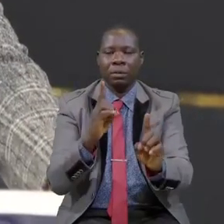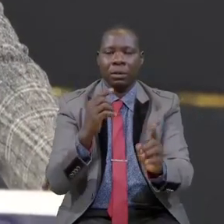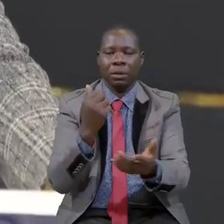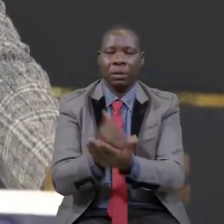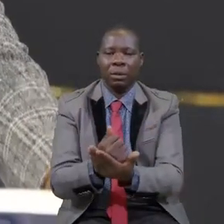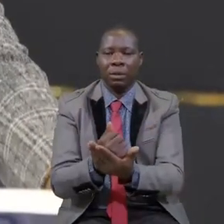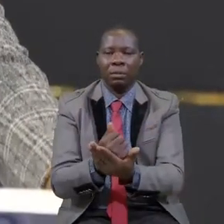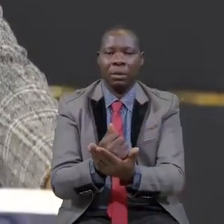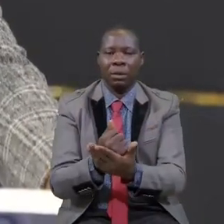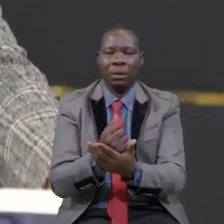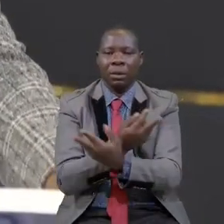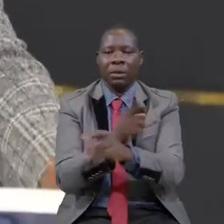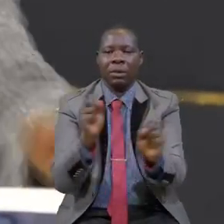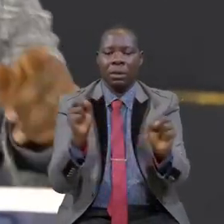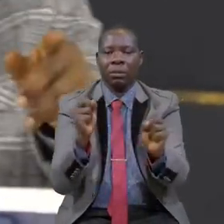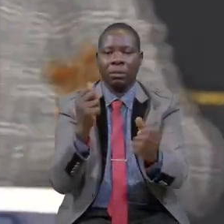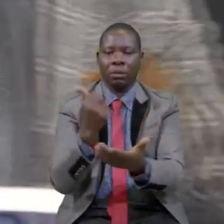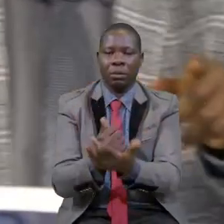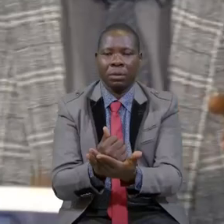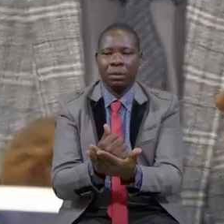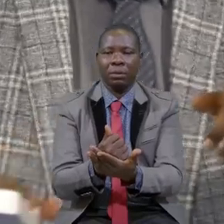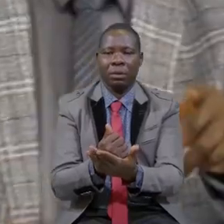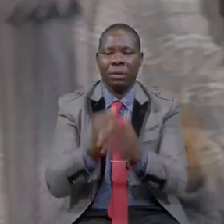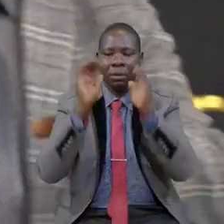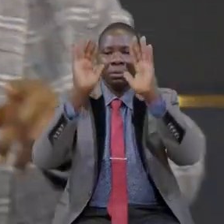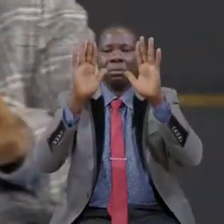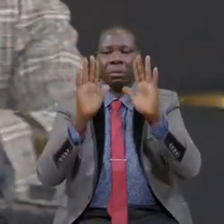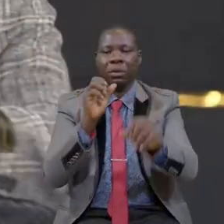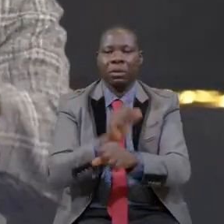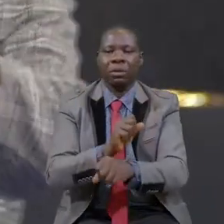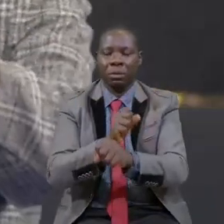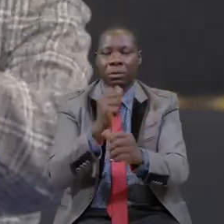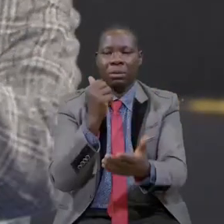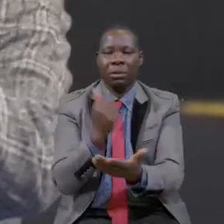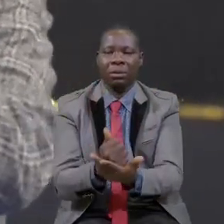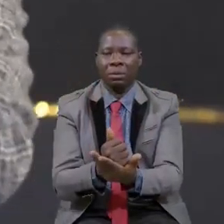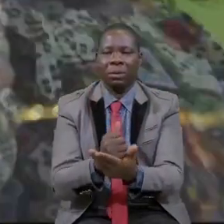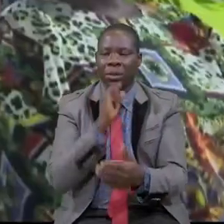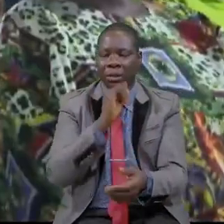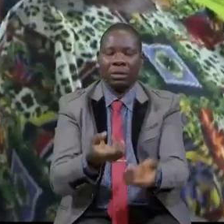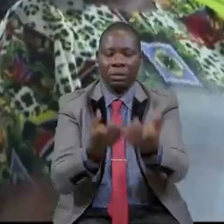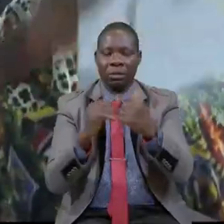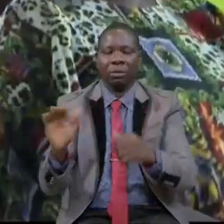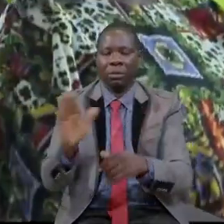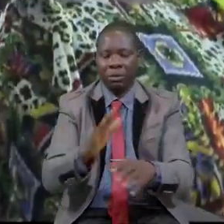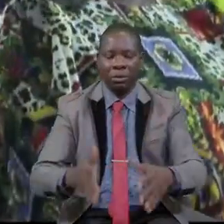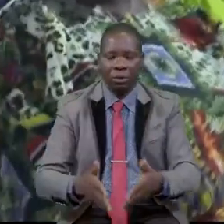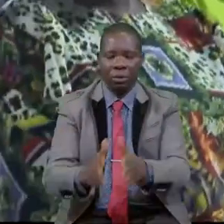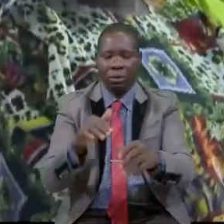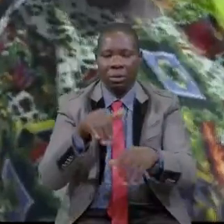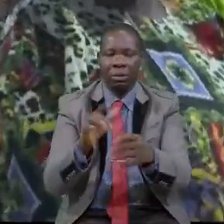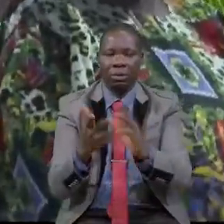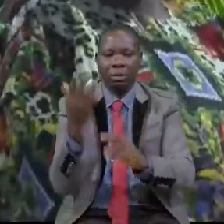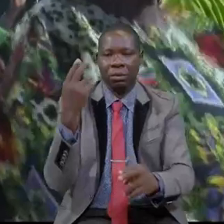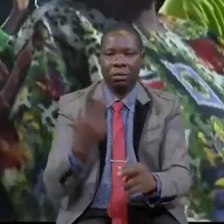délivrance, la rédemption, miracle, te parviendra.